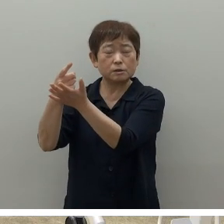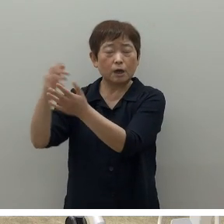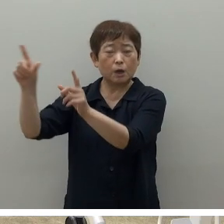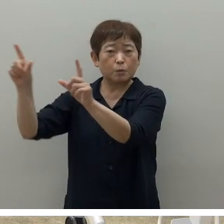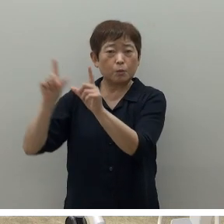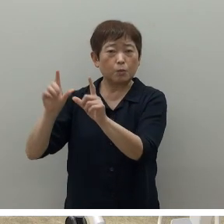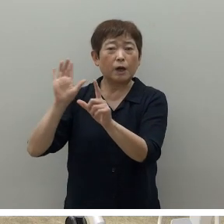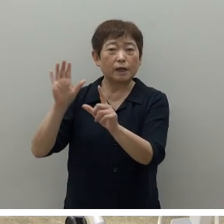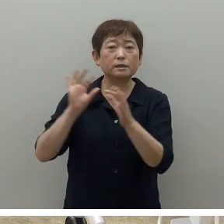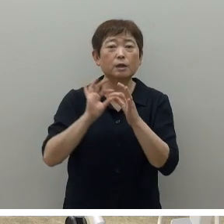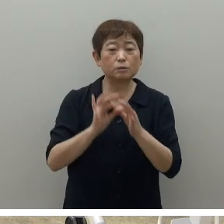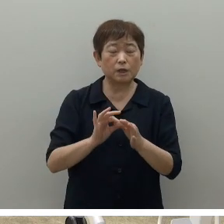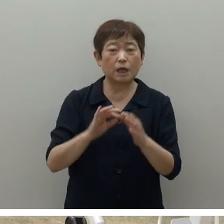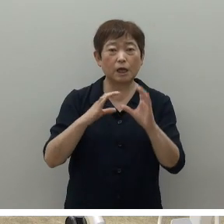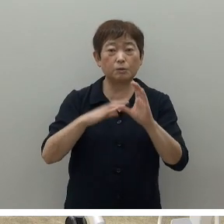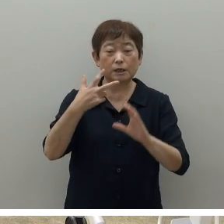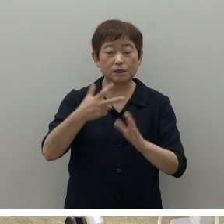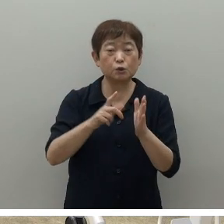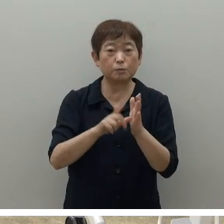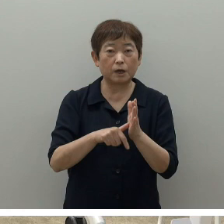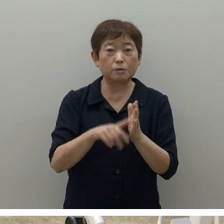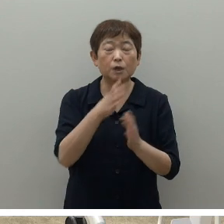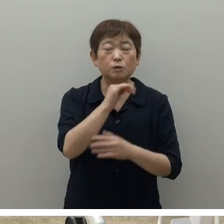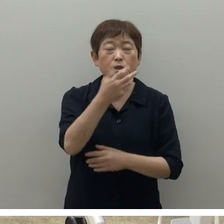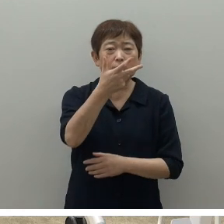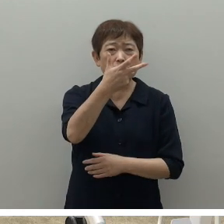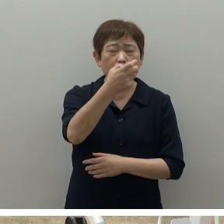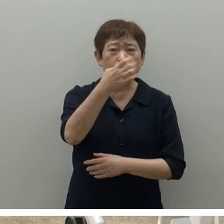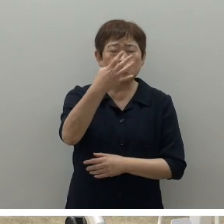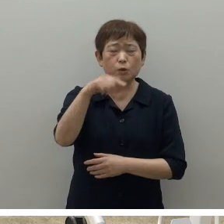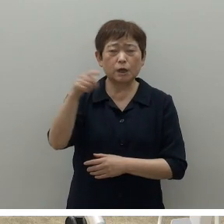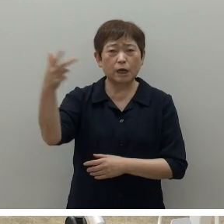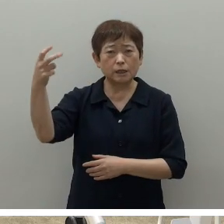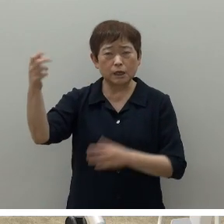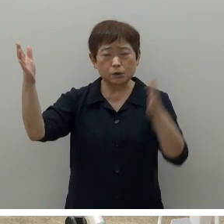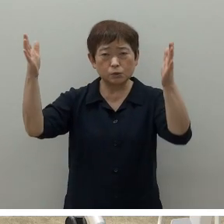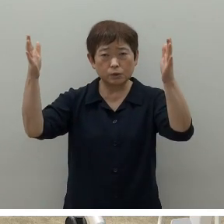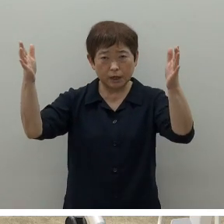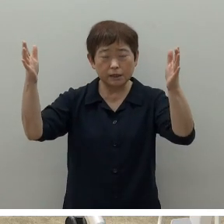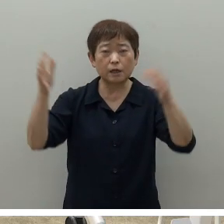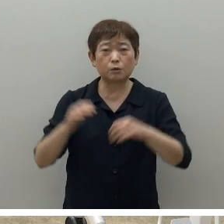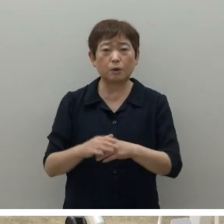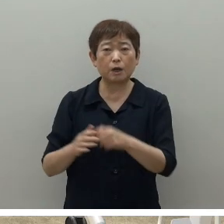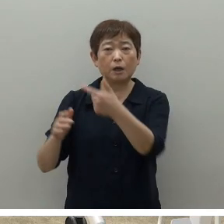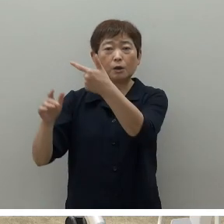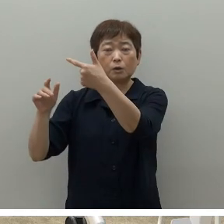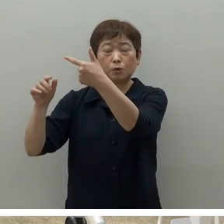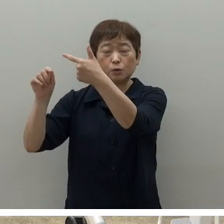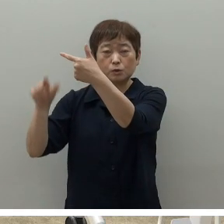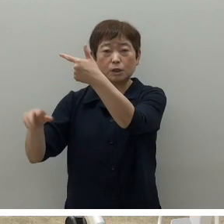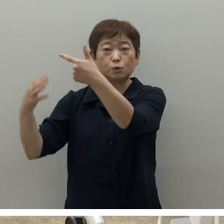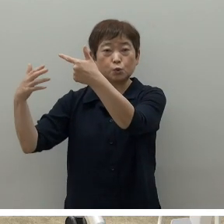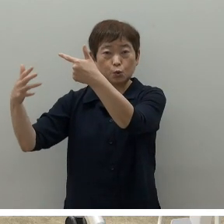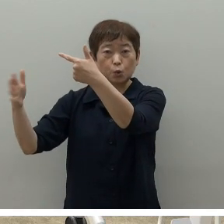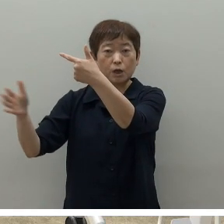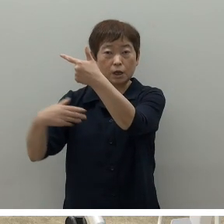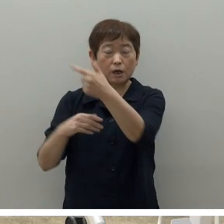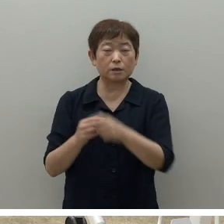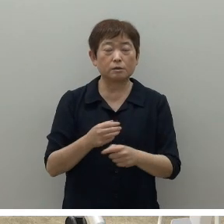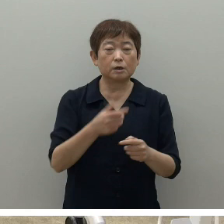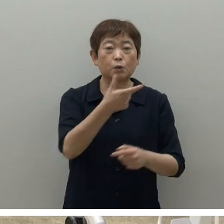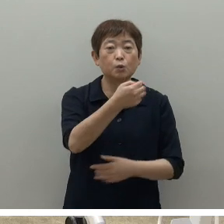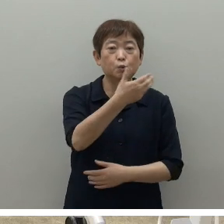方針を受けまして、市におきましては、74歳から70歳までの方には6月8日